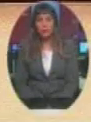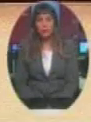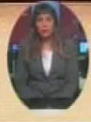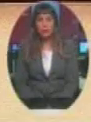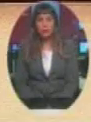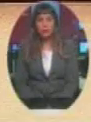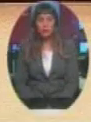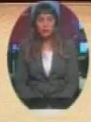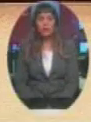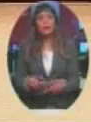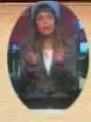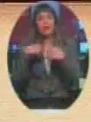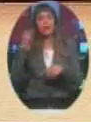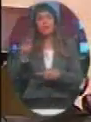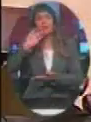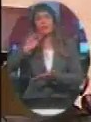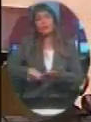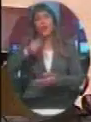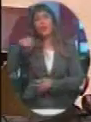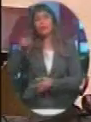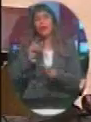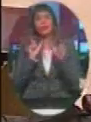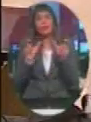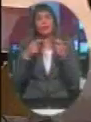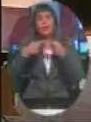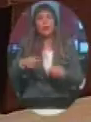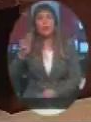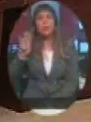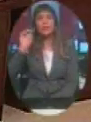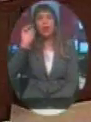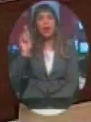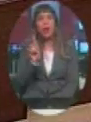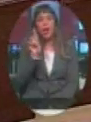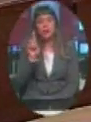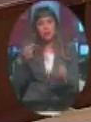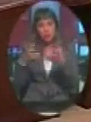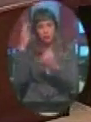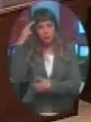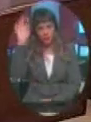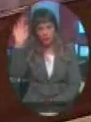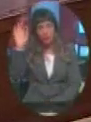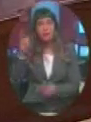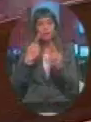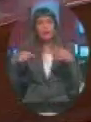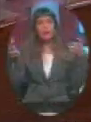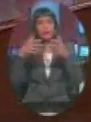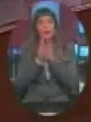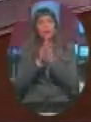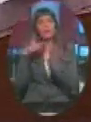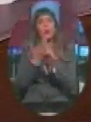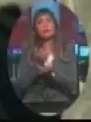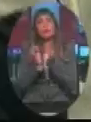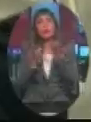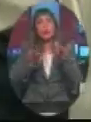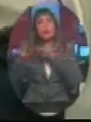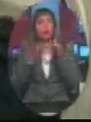ועדת הכנסת אישרה פה אחד את הסרת חסינותו של חבר הכנסת באסל רטאס. הוועדה התכנסה לבקשת היועץ המשפטי לממשלה בצעד